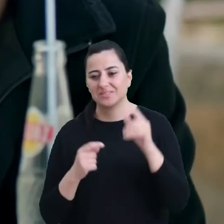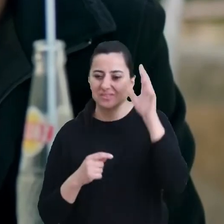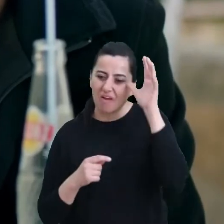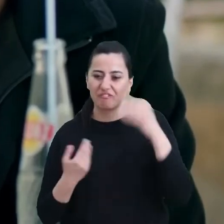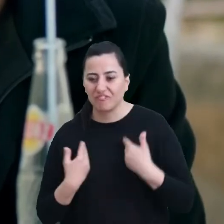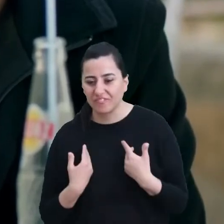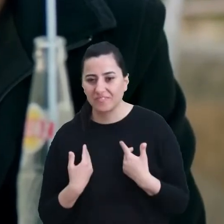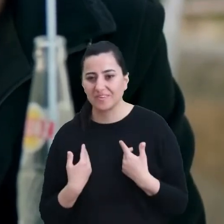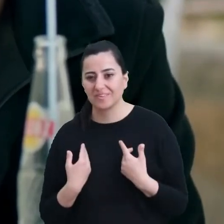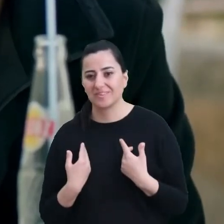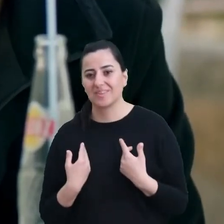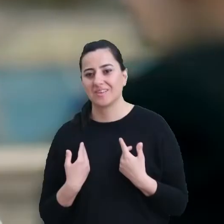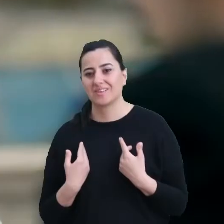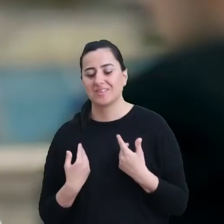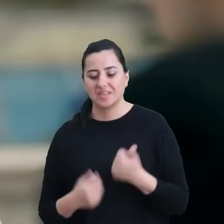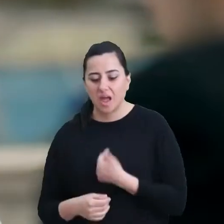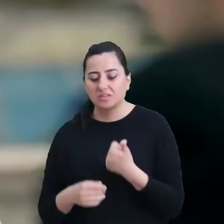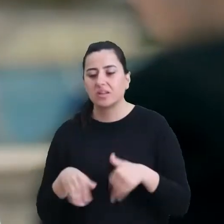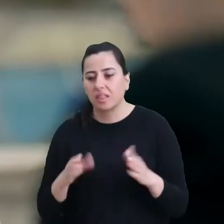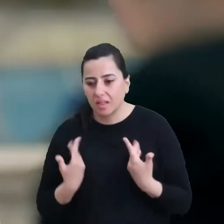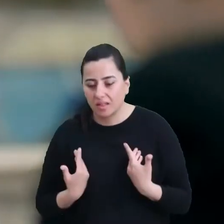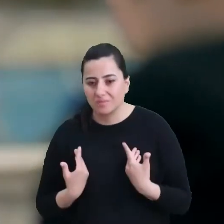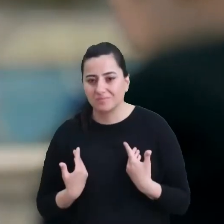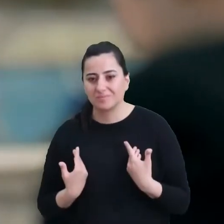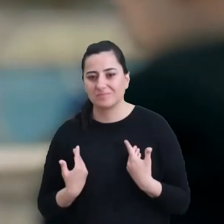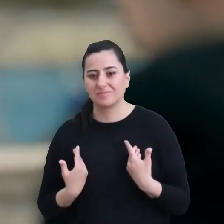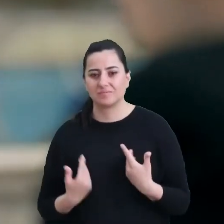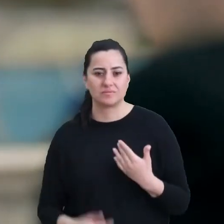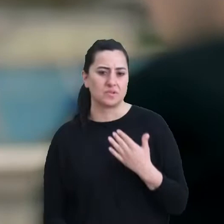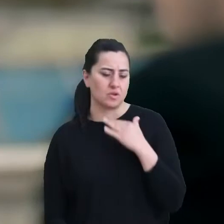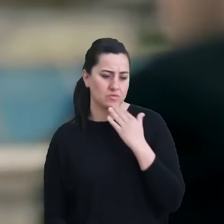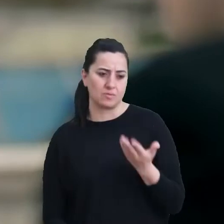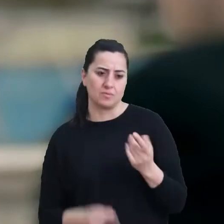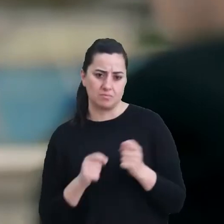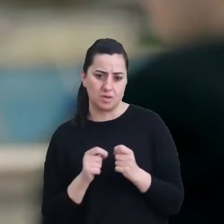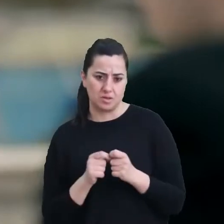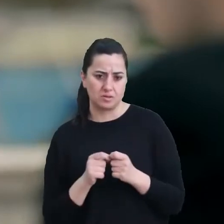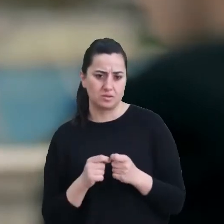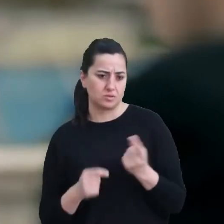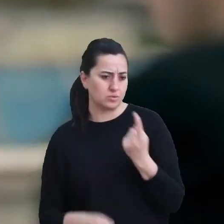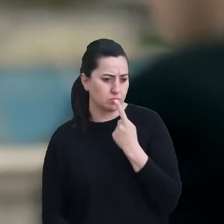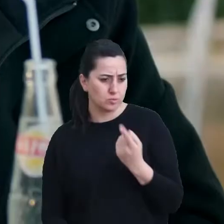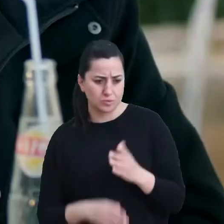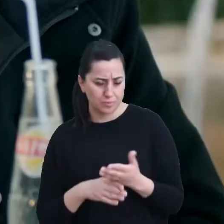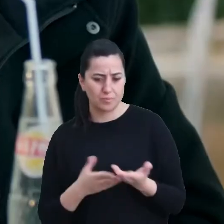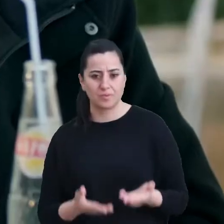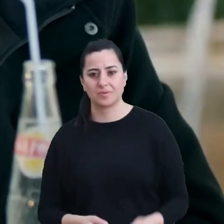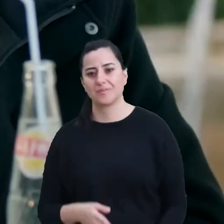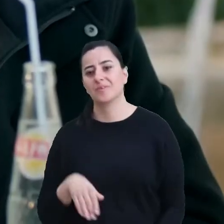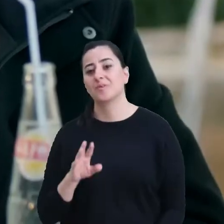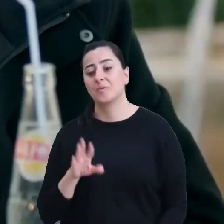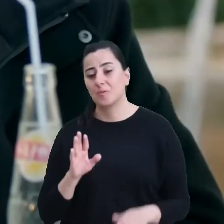canayım. Pek de yakışıklı sayılmam. Olur mu öyle şey Bahri? Niye öyle diyorsun sen? Yok